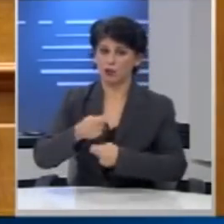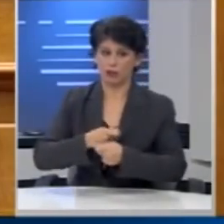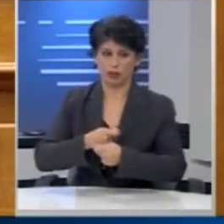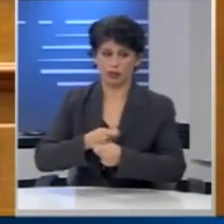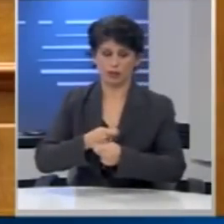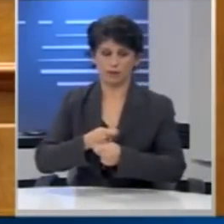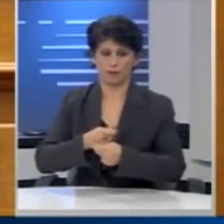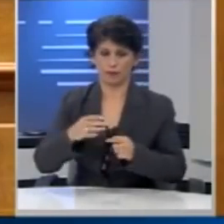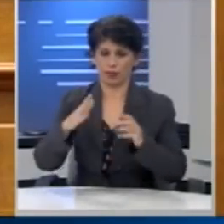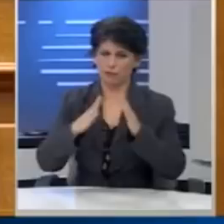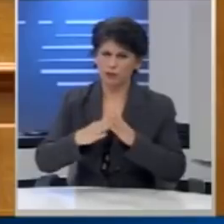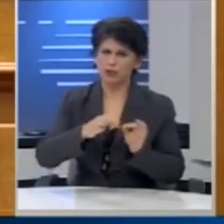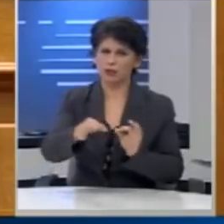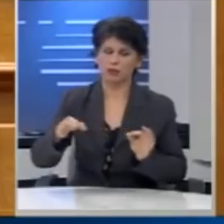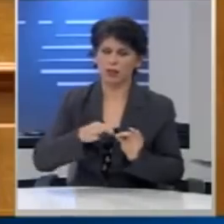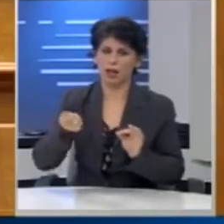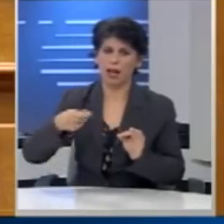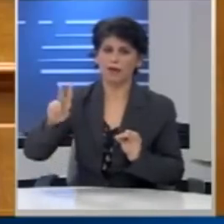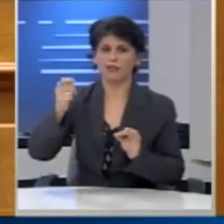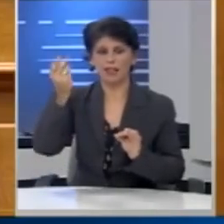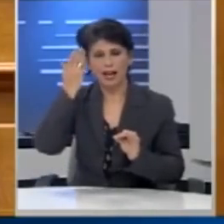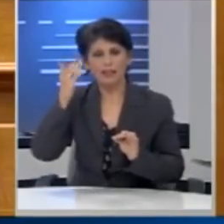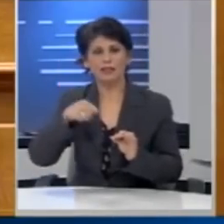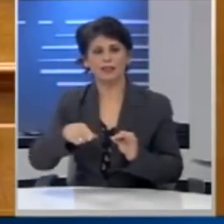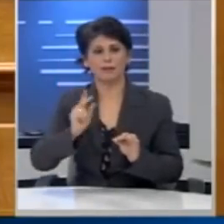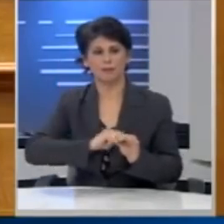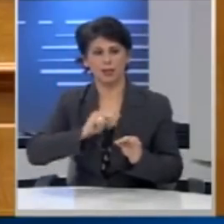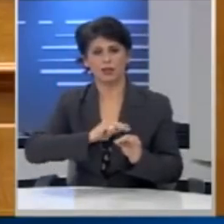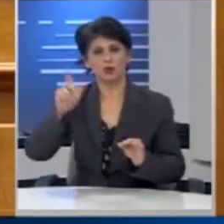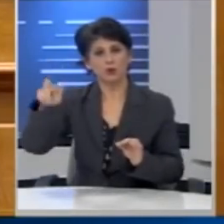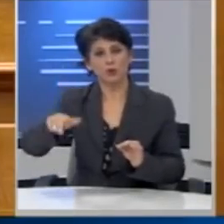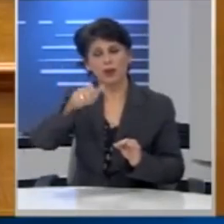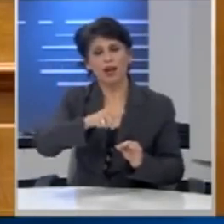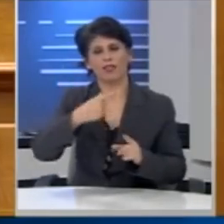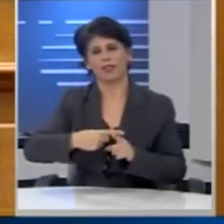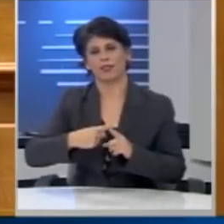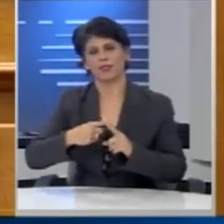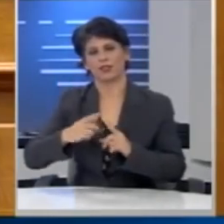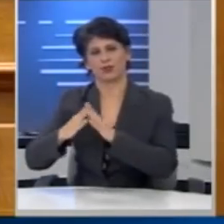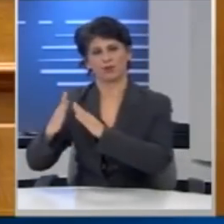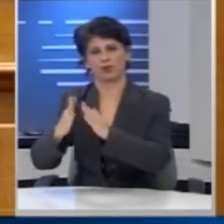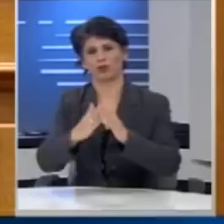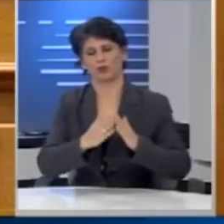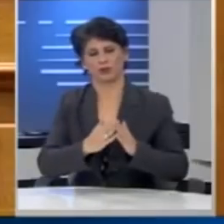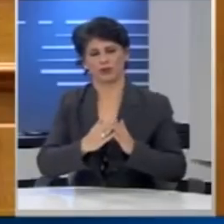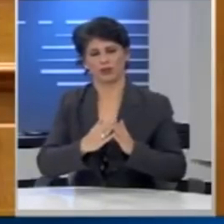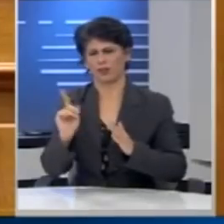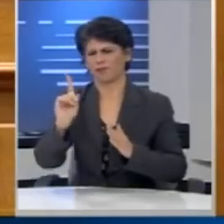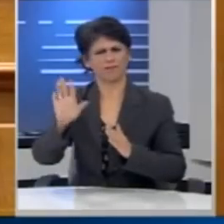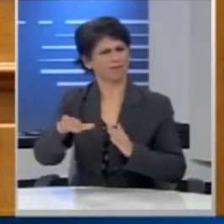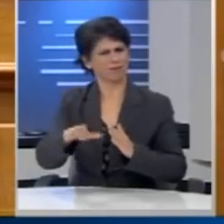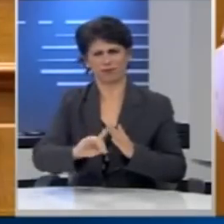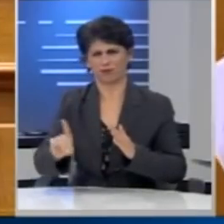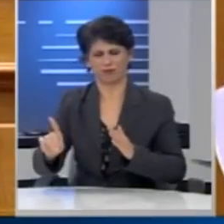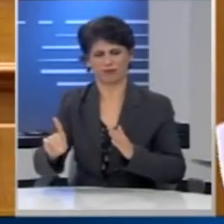πορεία, αυτό σημαίνει αύξηση της αξίας, της περιουσίας του κάθε ελληνικού νοικοκυριού, κύριε Τσίπρα. Μην απαξιώνετε